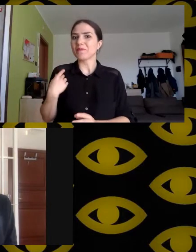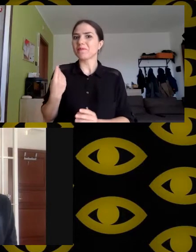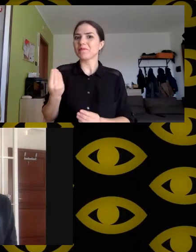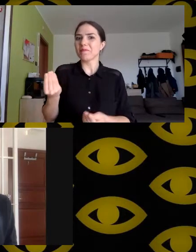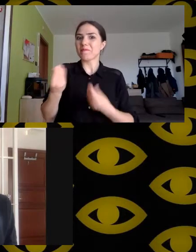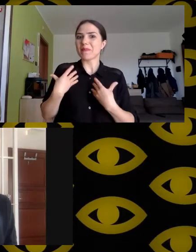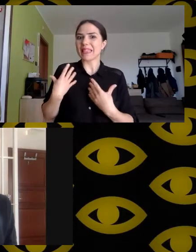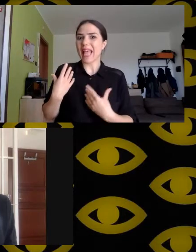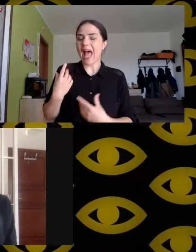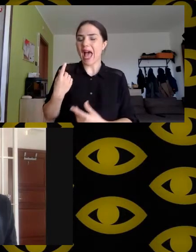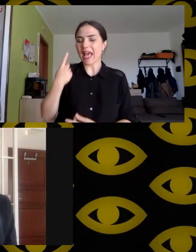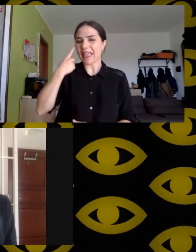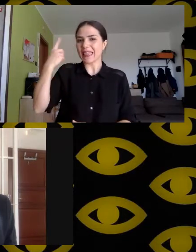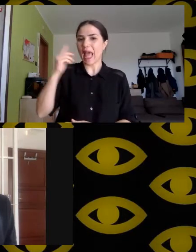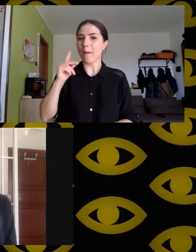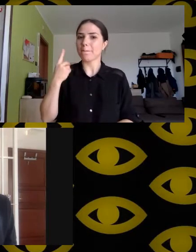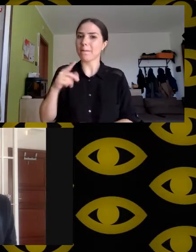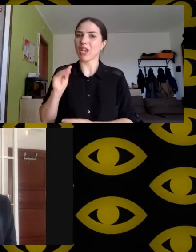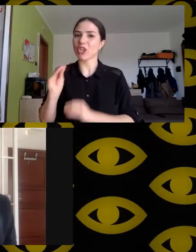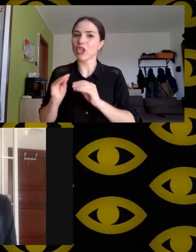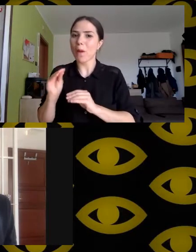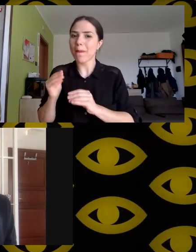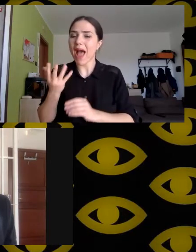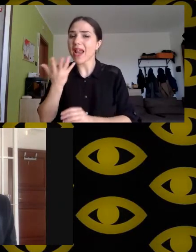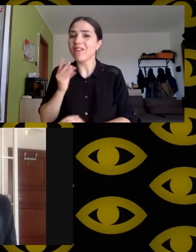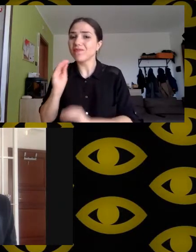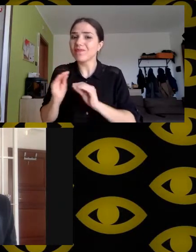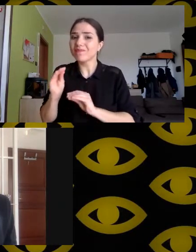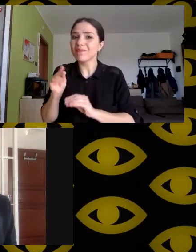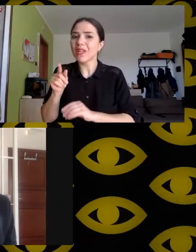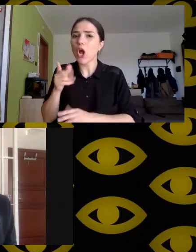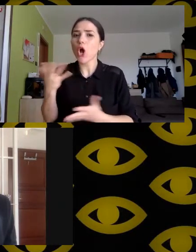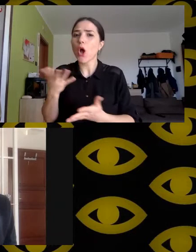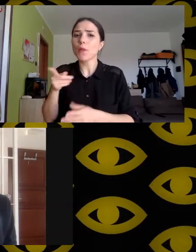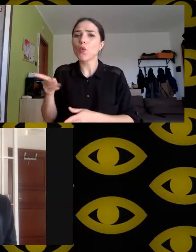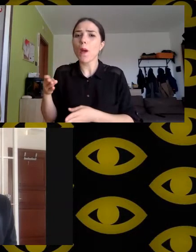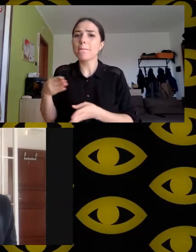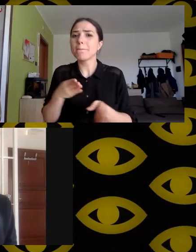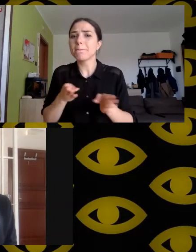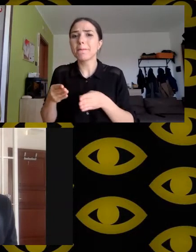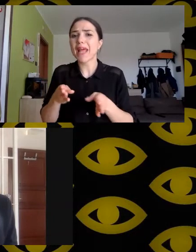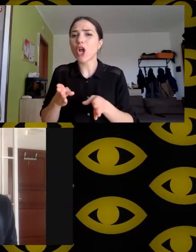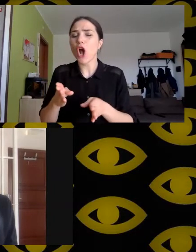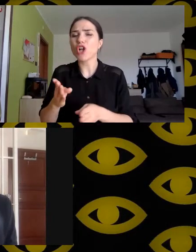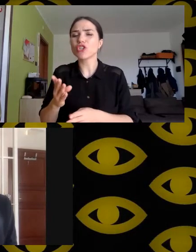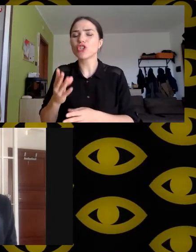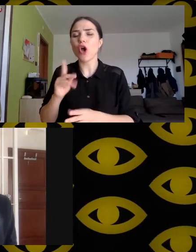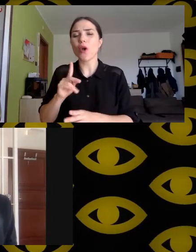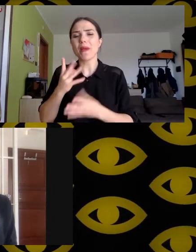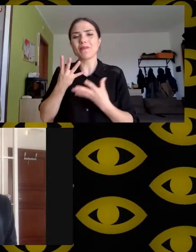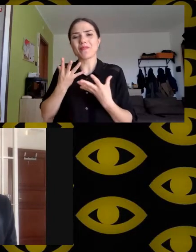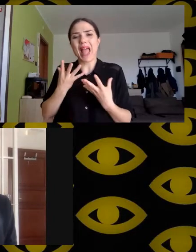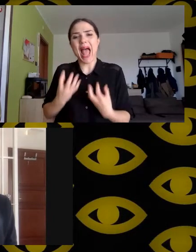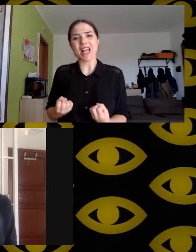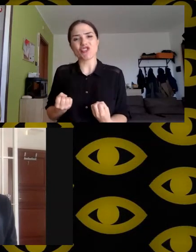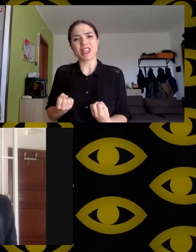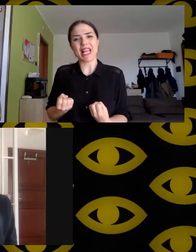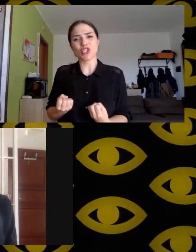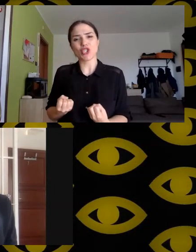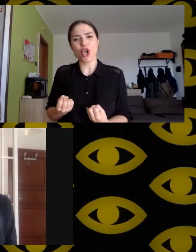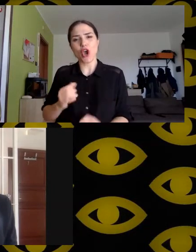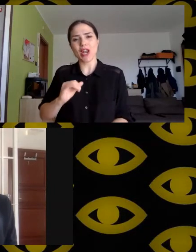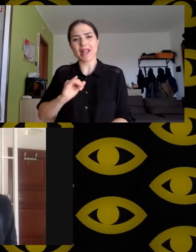com'è stato, perché credo che sia un percorso continuo, il tuo percorso di accettazione, no? Questa famosa parola accettazione. Cos'è per